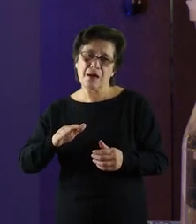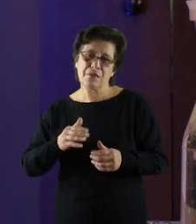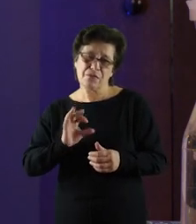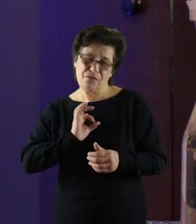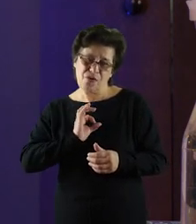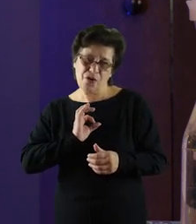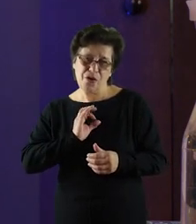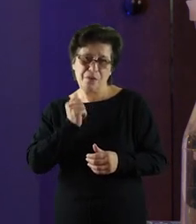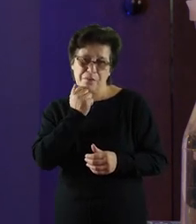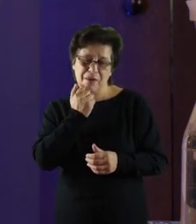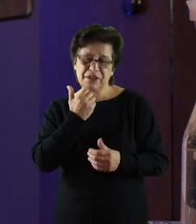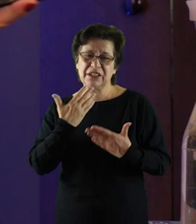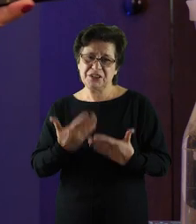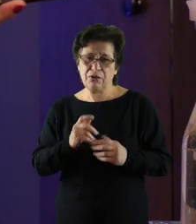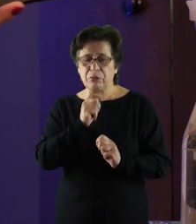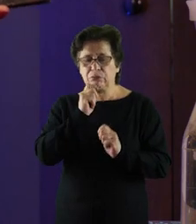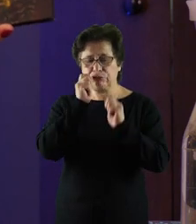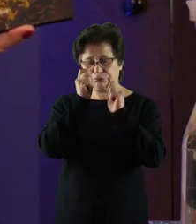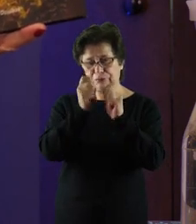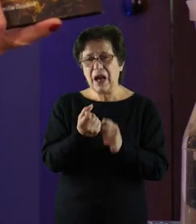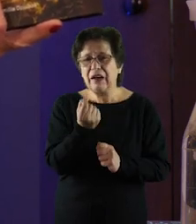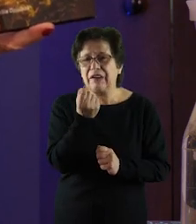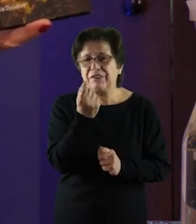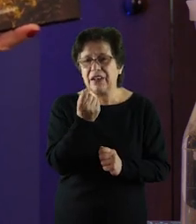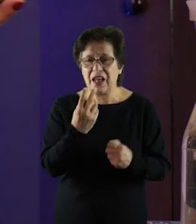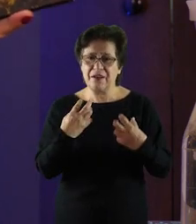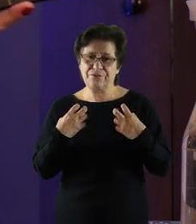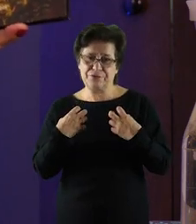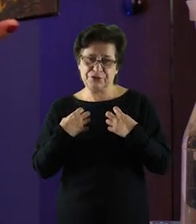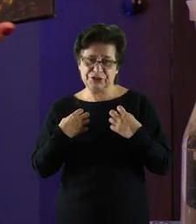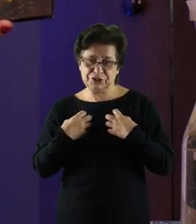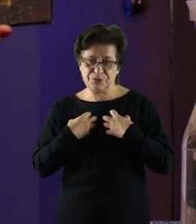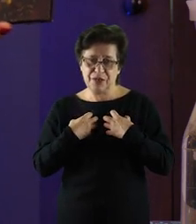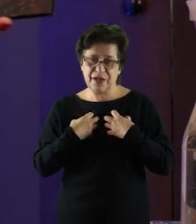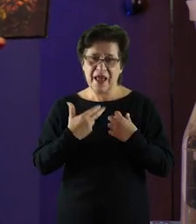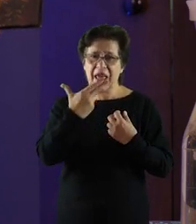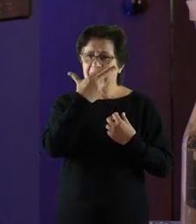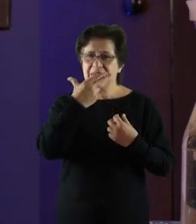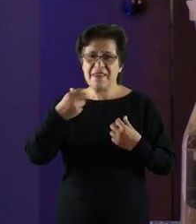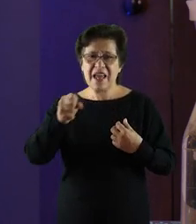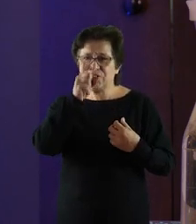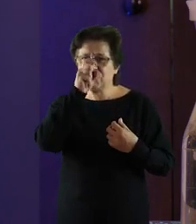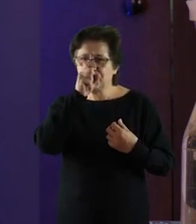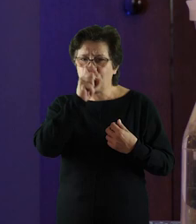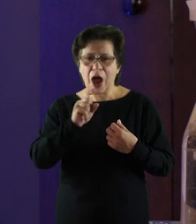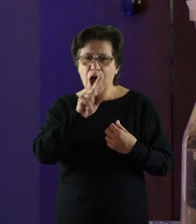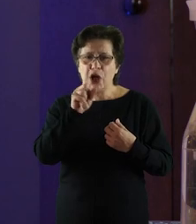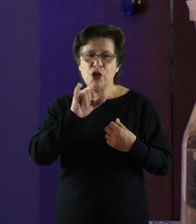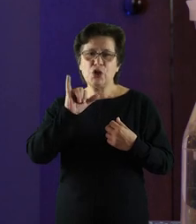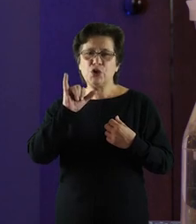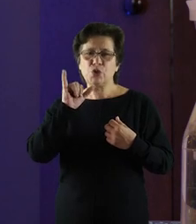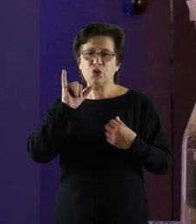ważną chwilę w życiu. Niezłe ziółko, książka o dorastającym Eryku, przepięknie ilustrowana przez